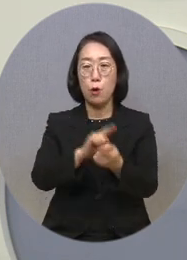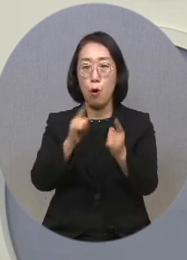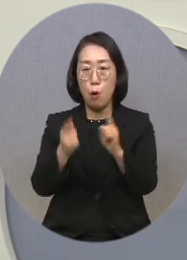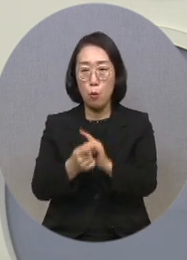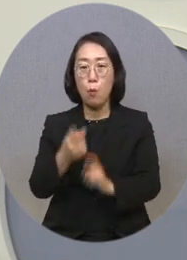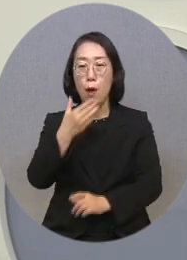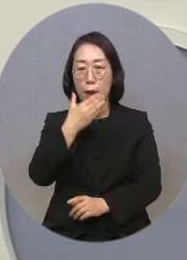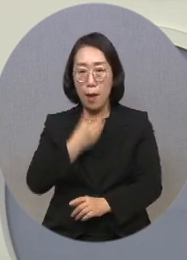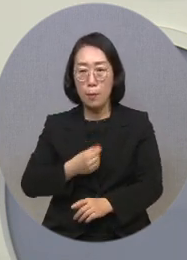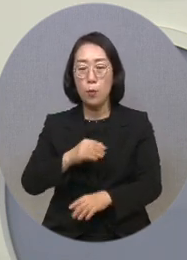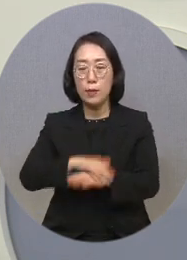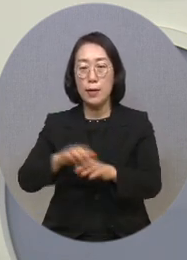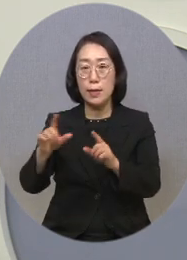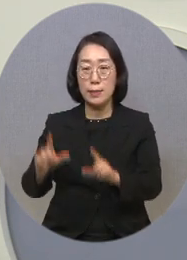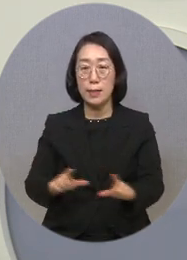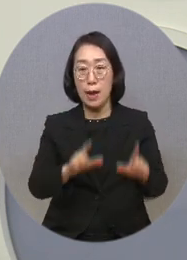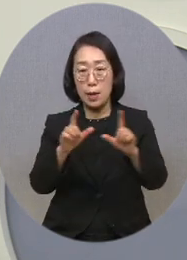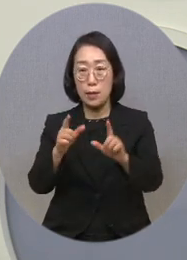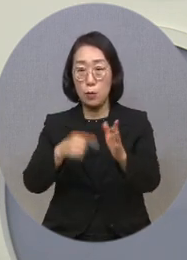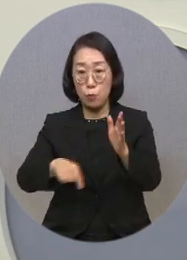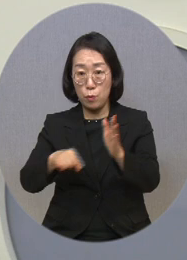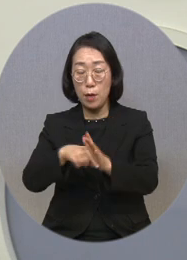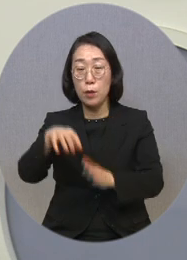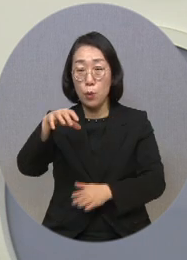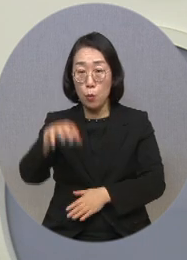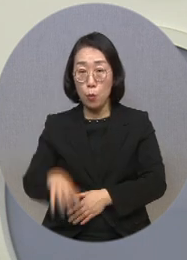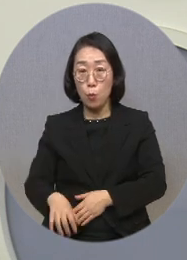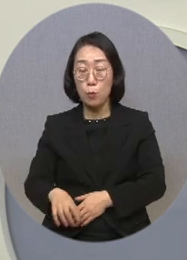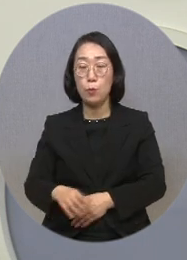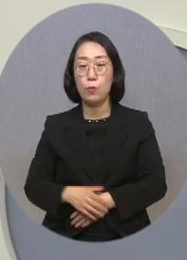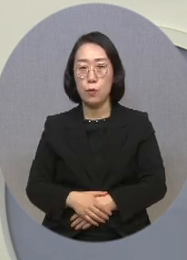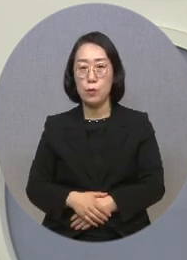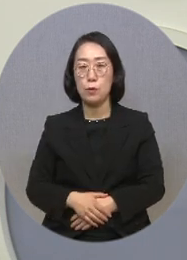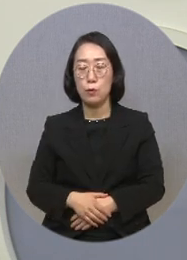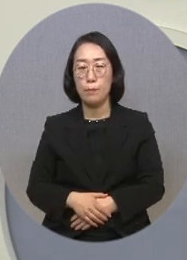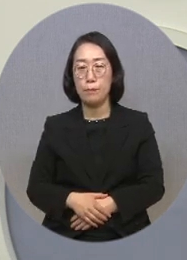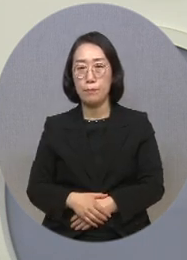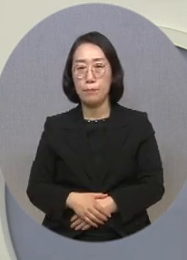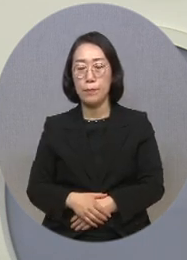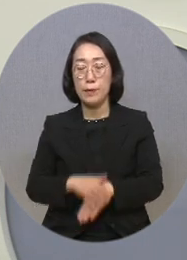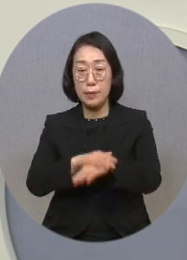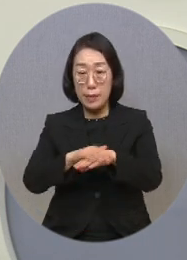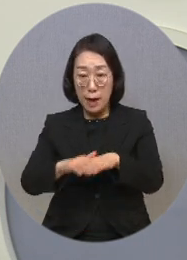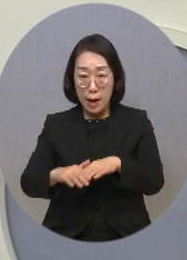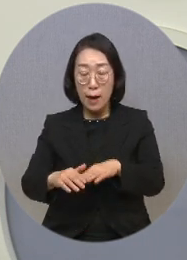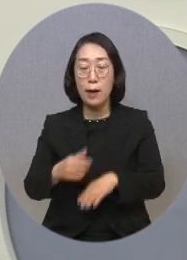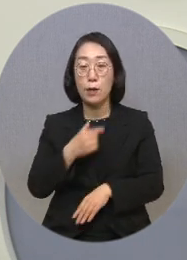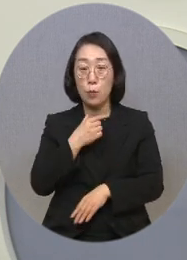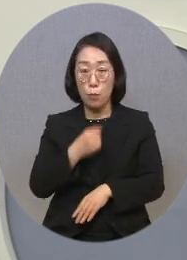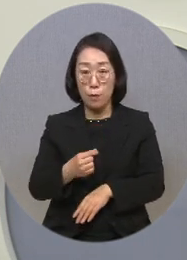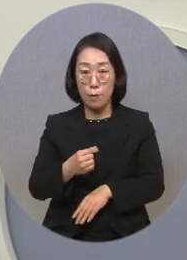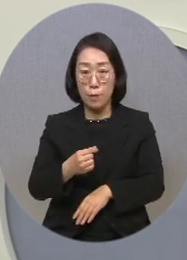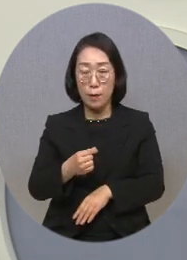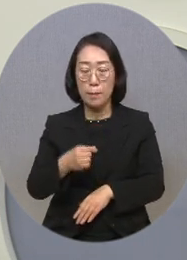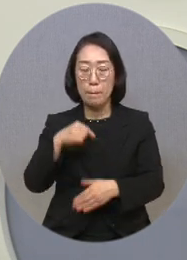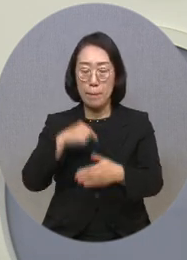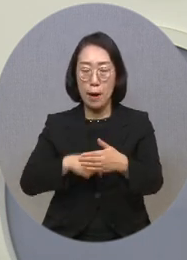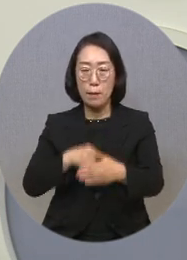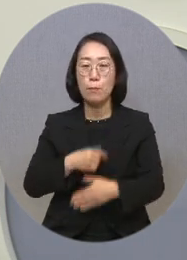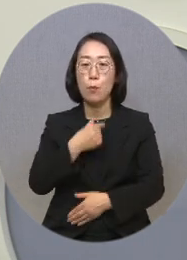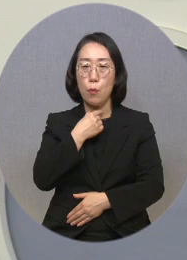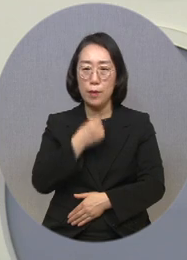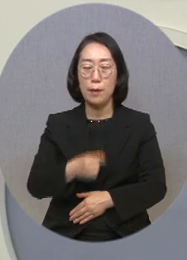수 있는 그러한 한반도가 됐으면 좋겠다 하는 그런 것을 간구하는 마음으로 있습니다. 그